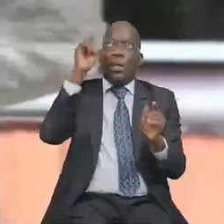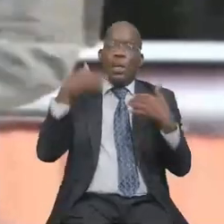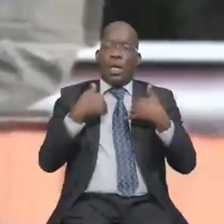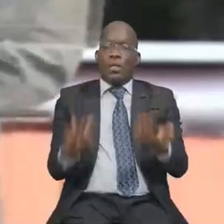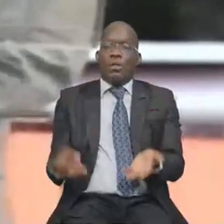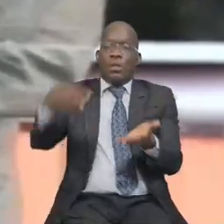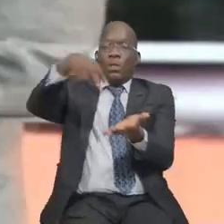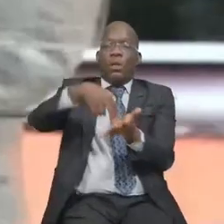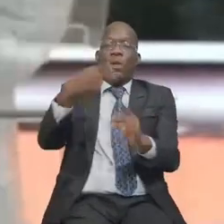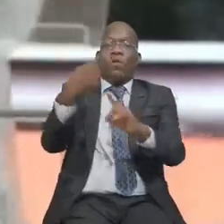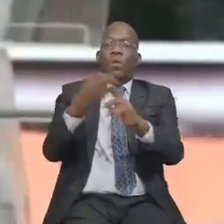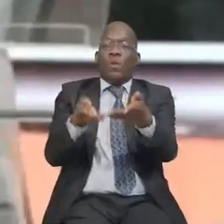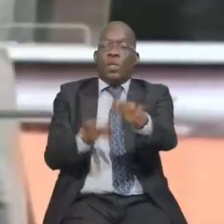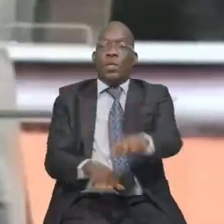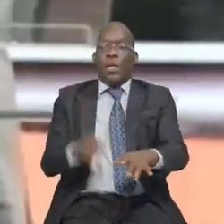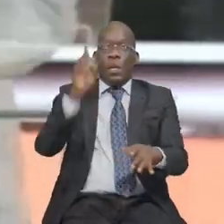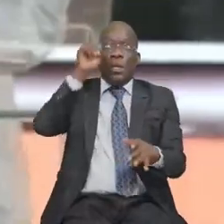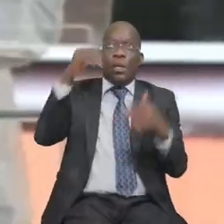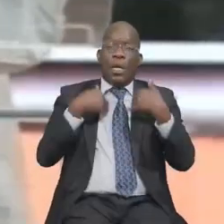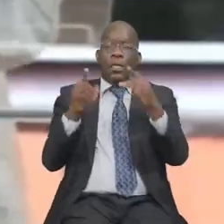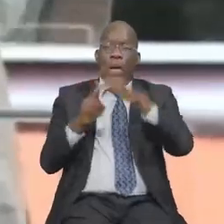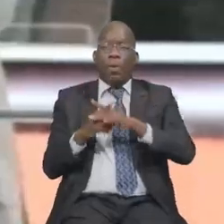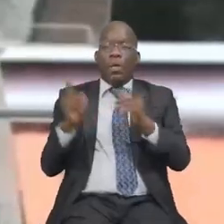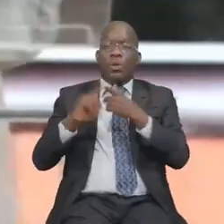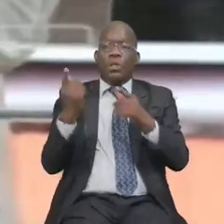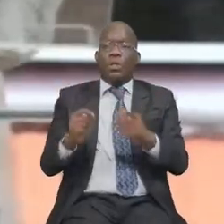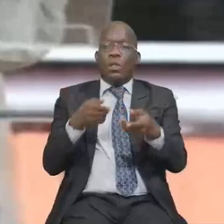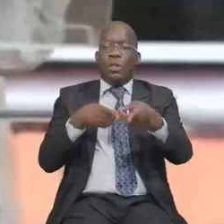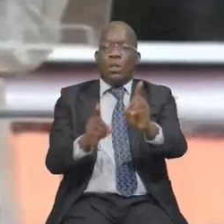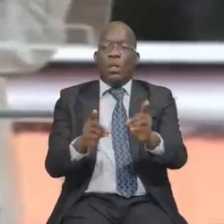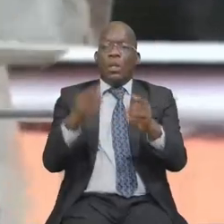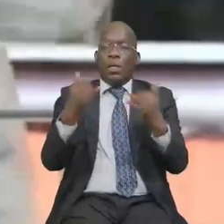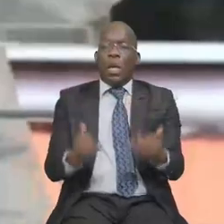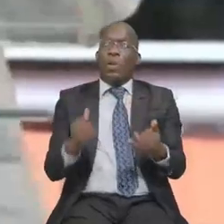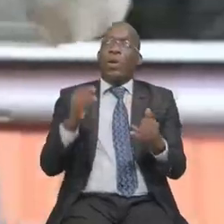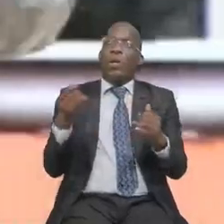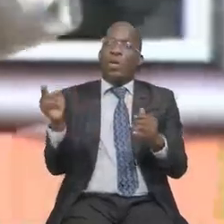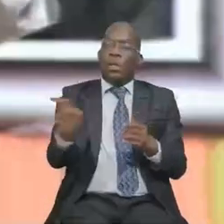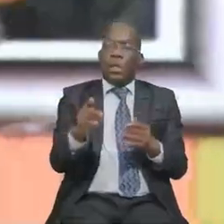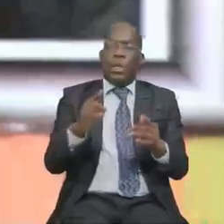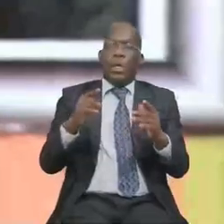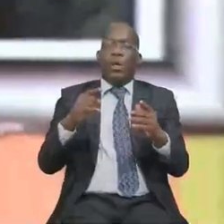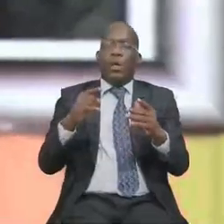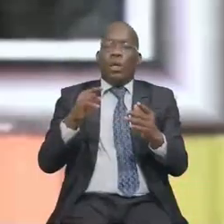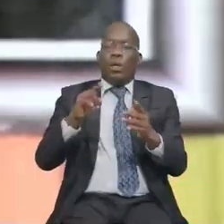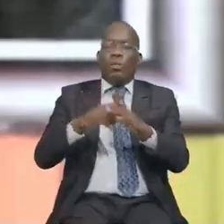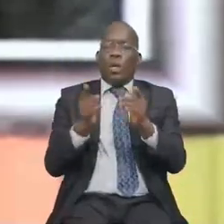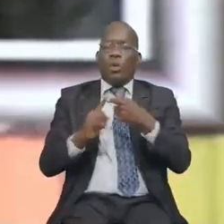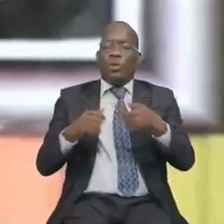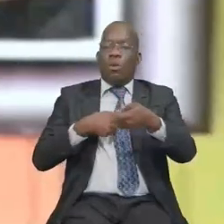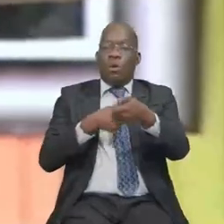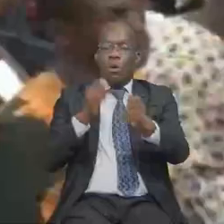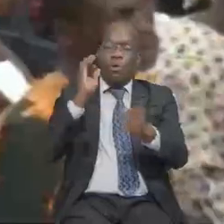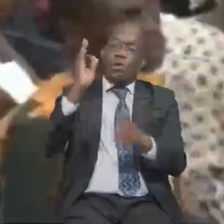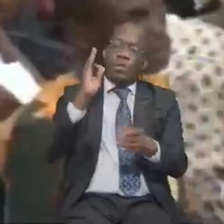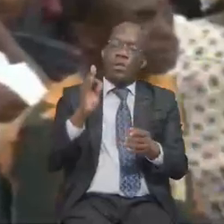ses disciples et ils l'ont vu. Maintenant, ils avaient même commencé à prêcher et plusieurs étaient déjà sauvés comme